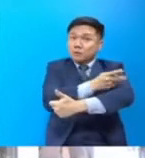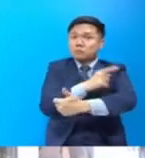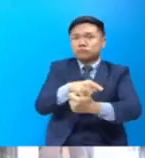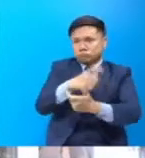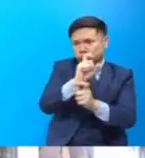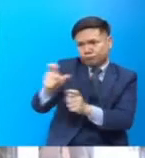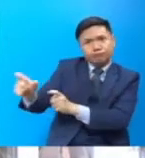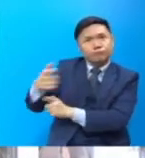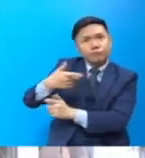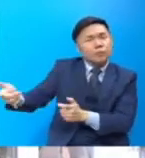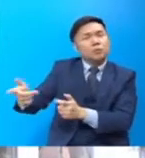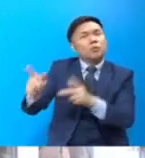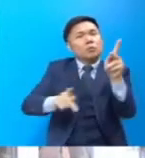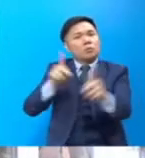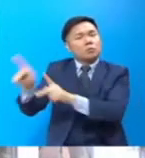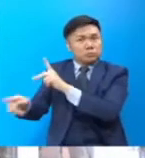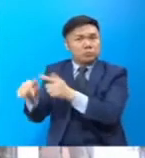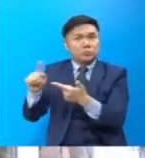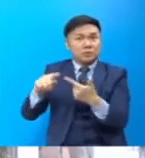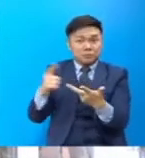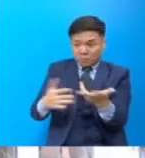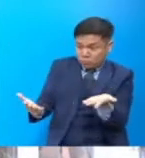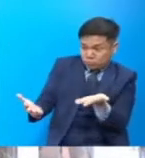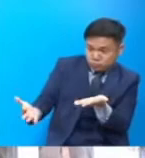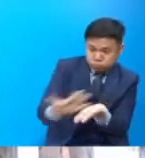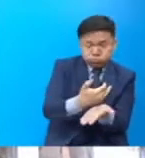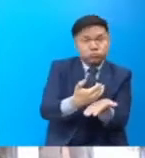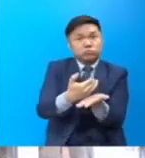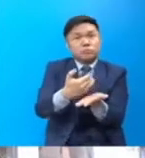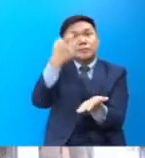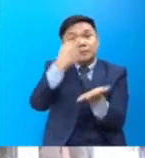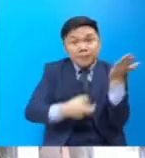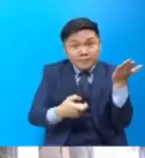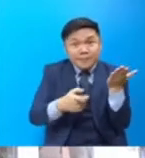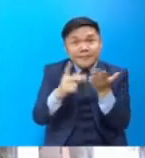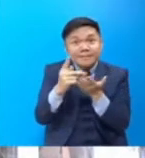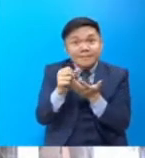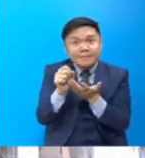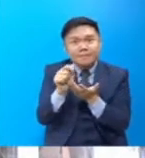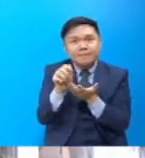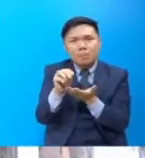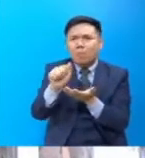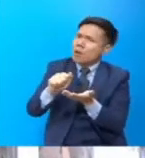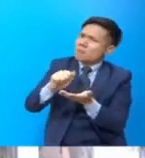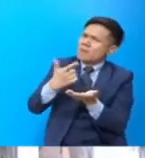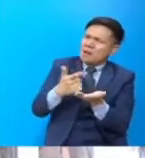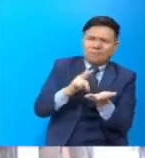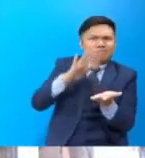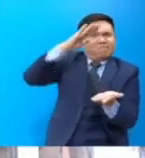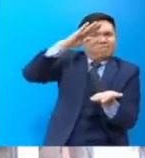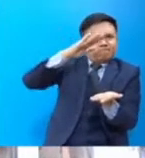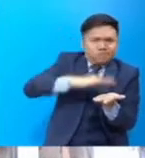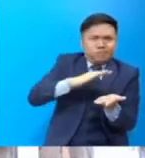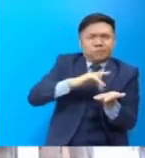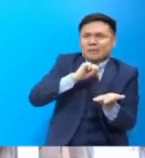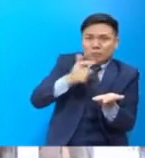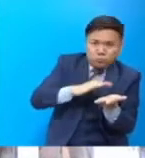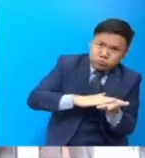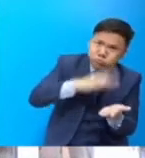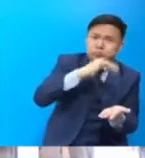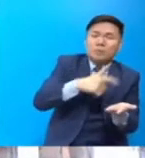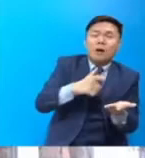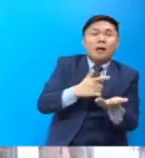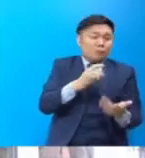supaya ketirisan dalam pengutip ke pengumpan hasil thatstamil dapat dikecilkan demi Menambah